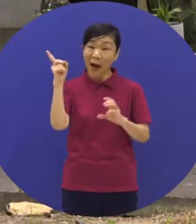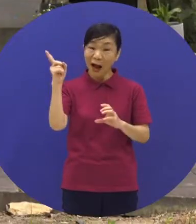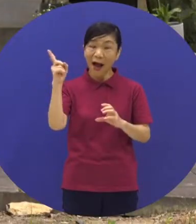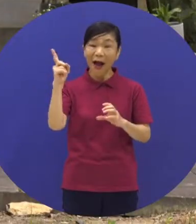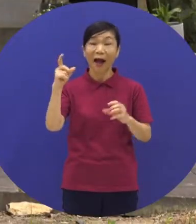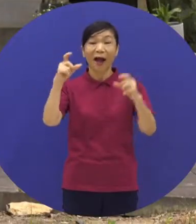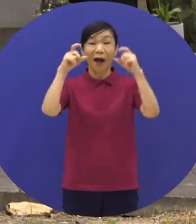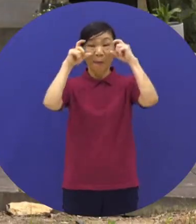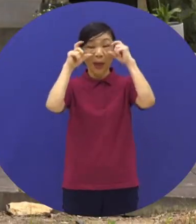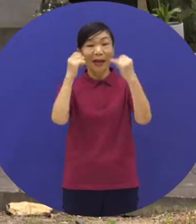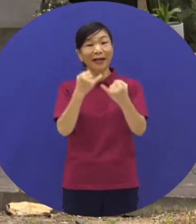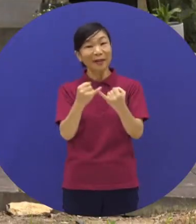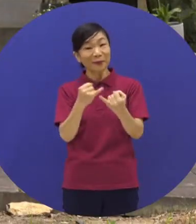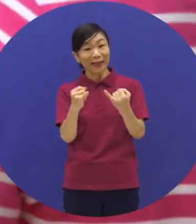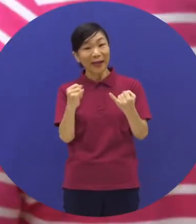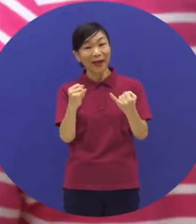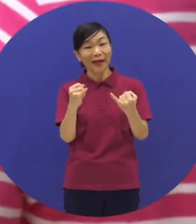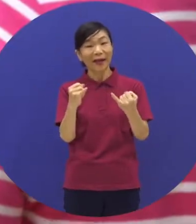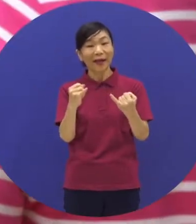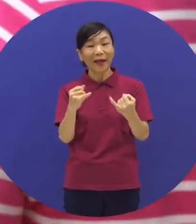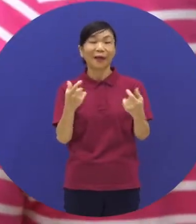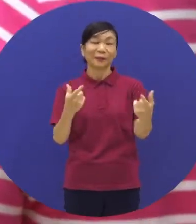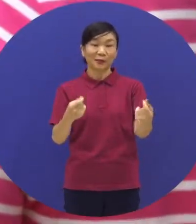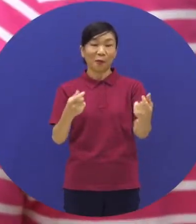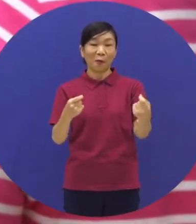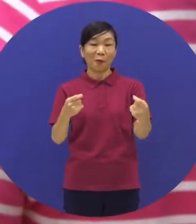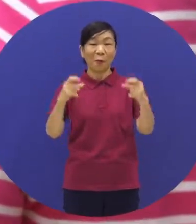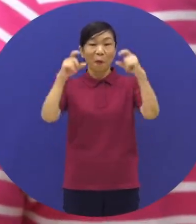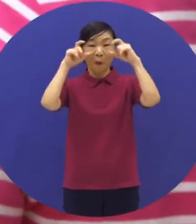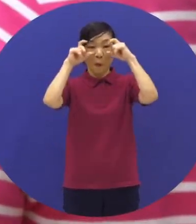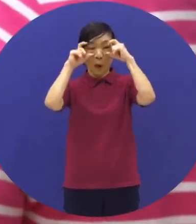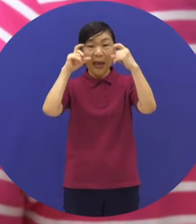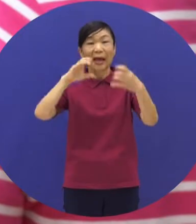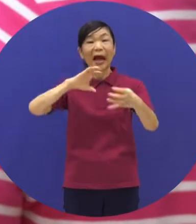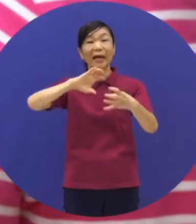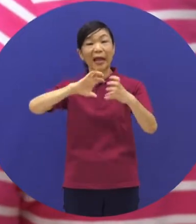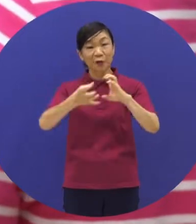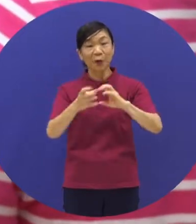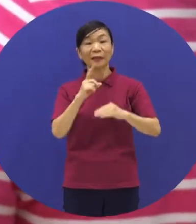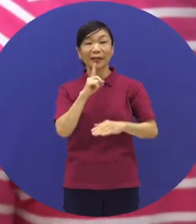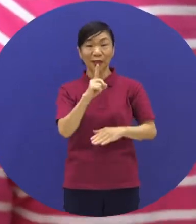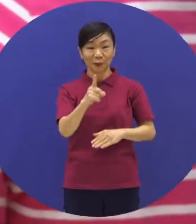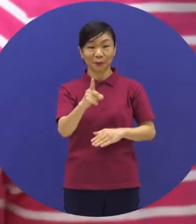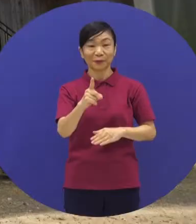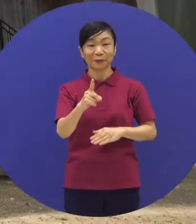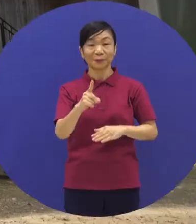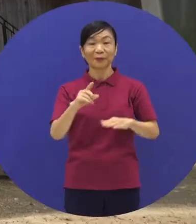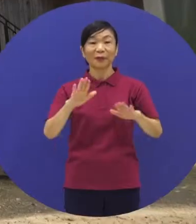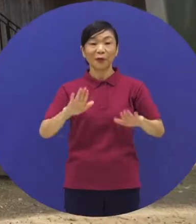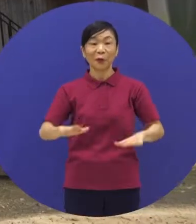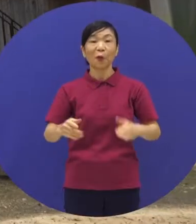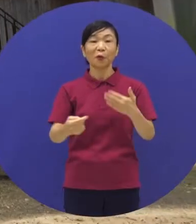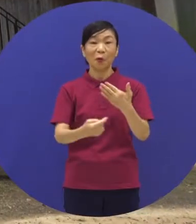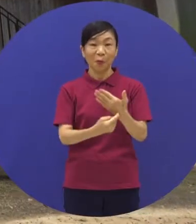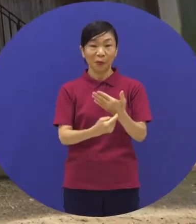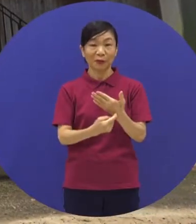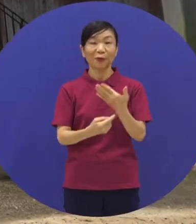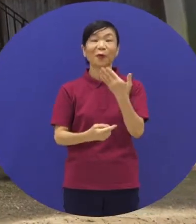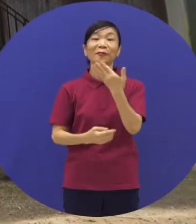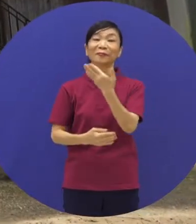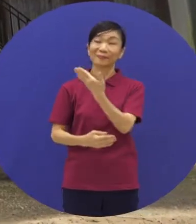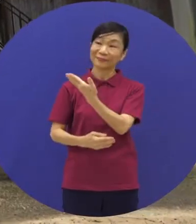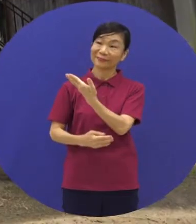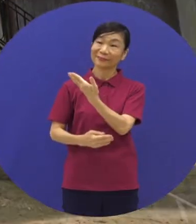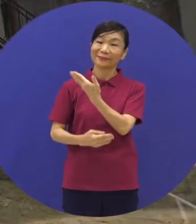This rock looks like glasses. Yes, it's called Megane Iwa. Look like でま